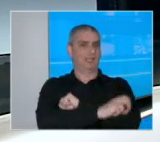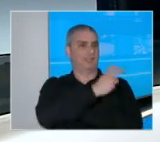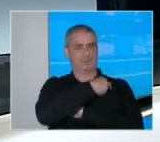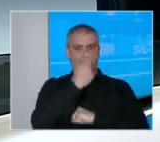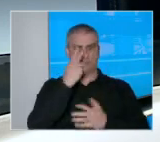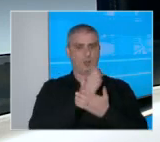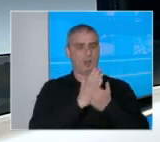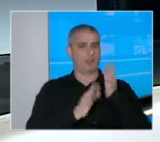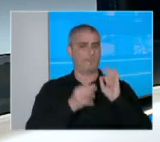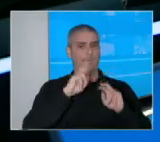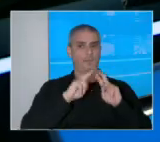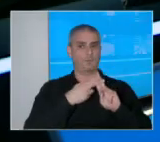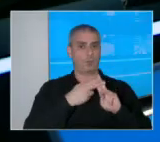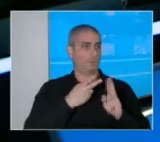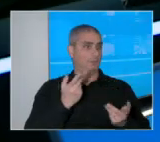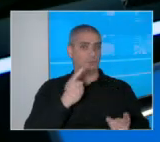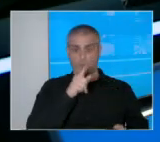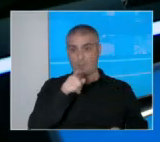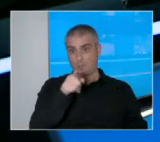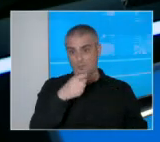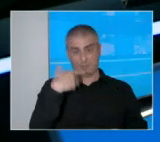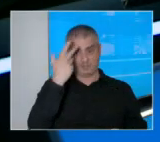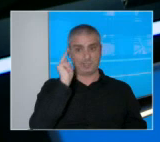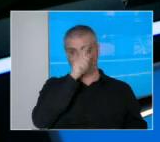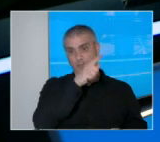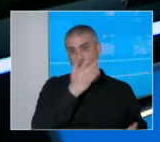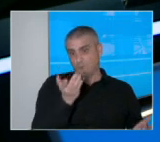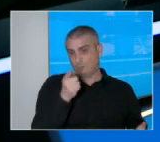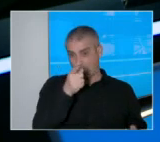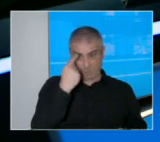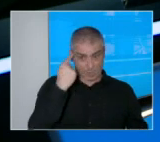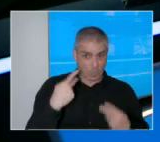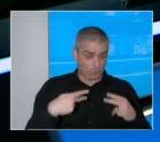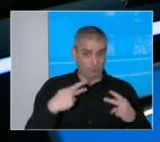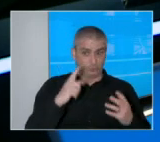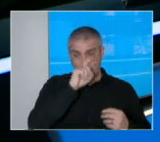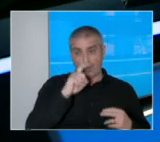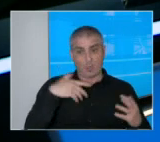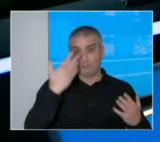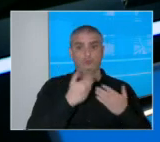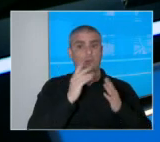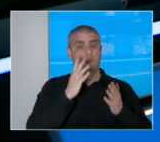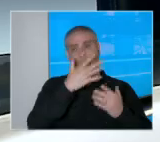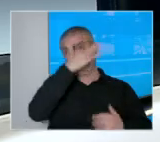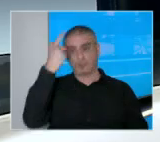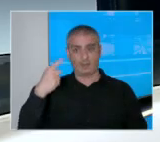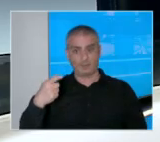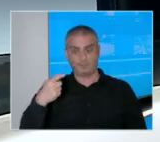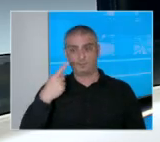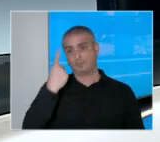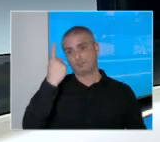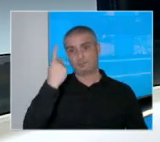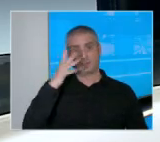הדין הבינלאומי בהאג. תשמע, יכול להיות שגם אתה תהיה אצלם על הכוונת, אתה חושש שאולי כשיפתחו השמיים,